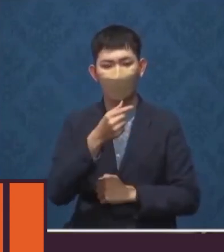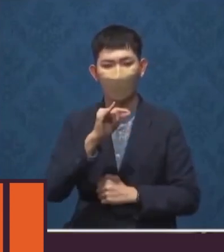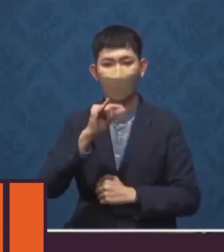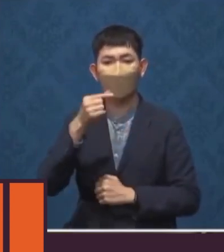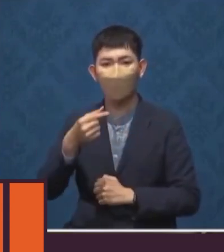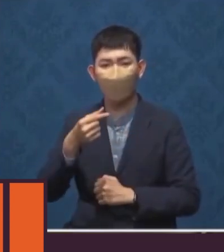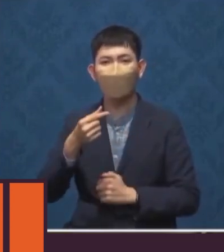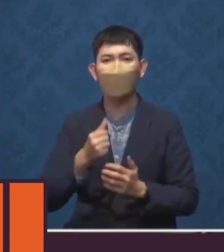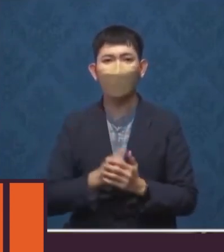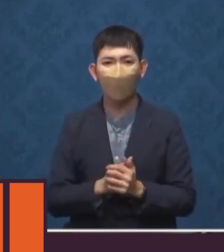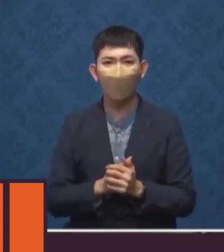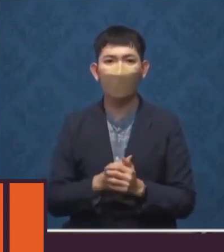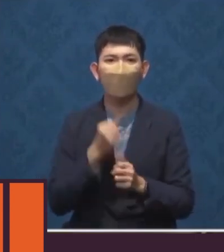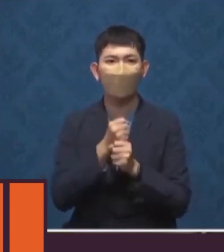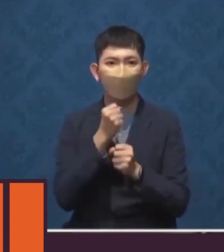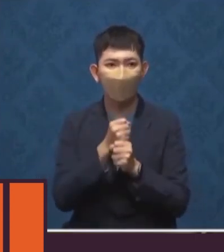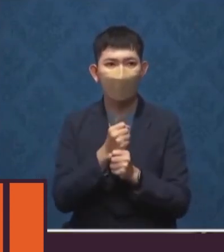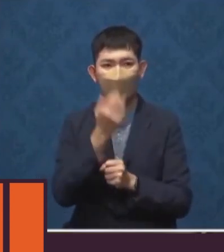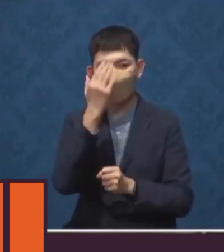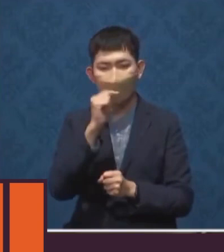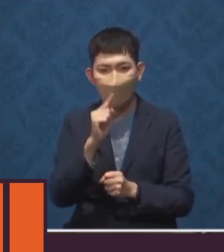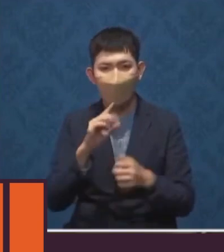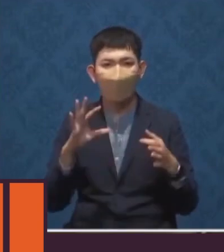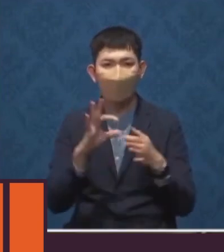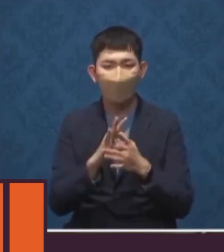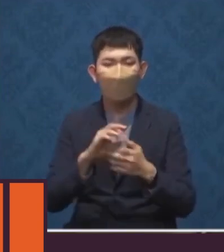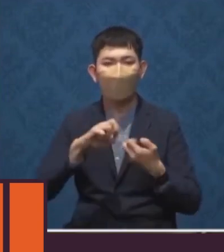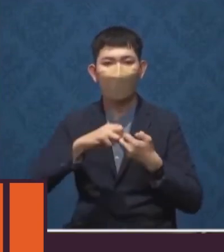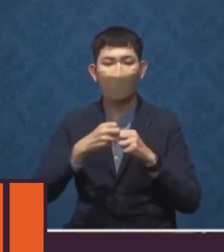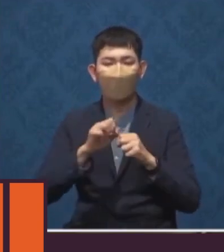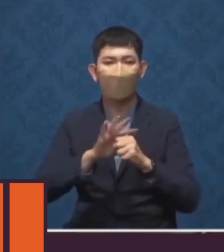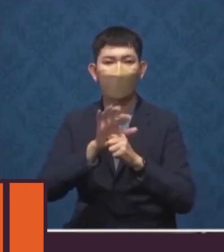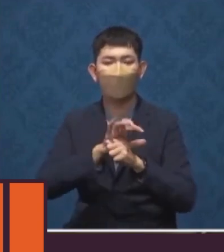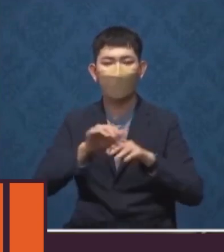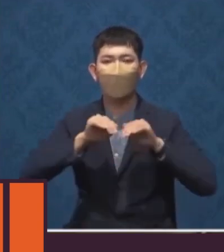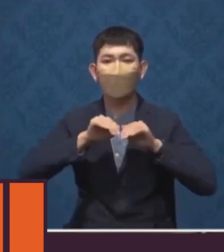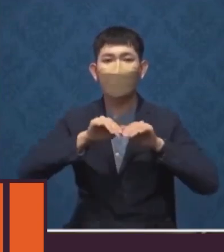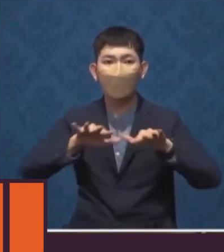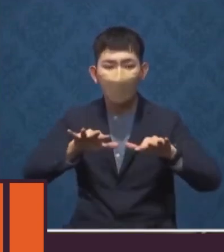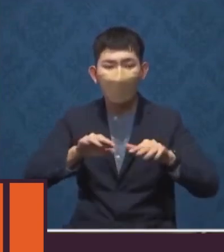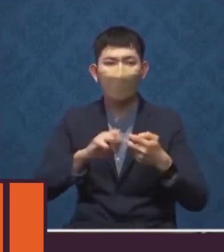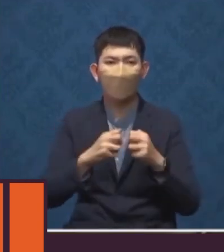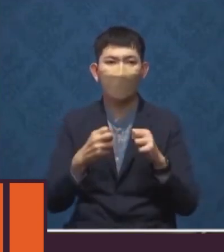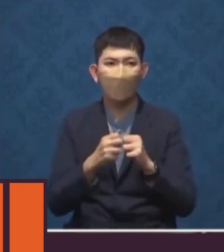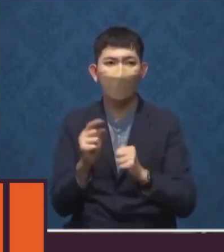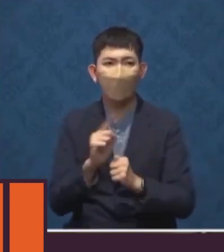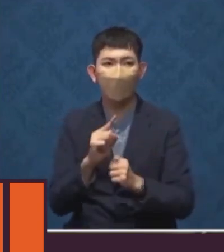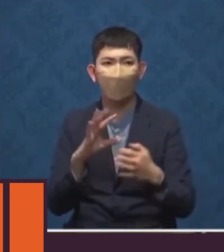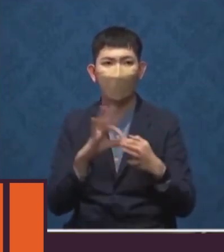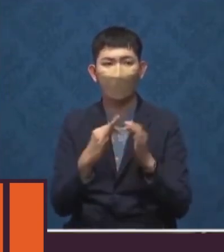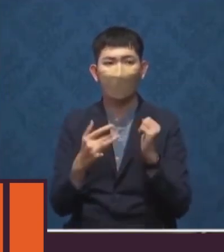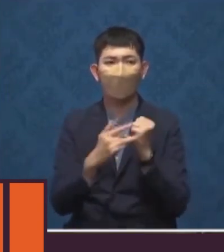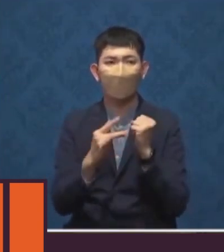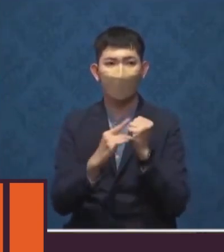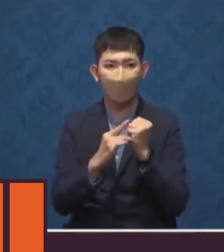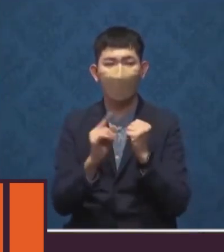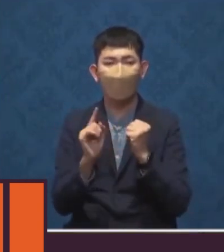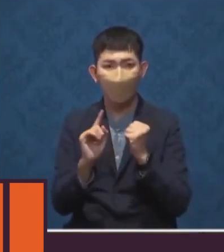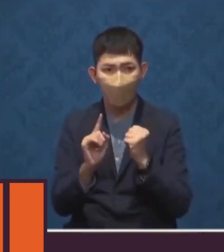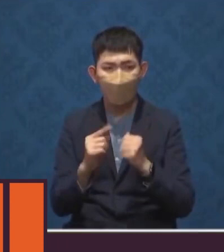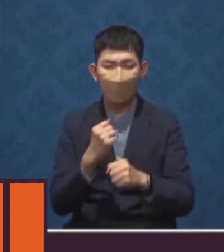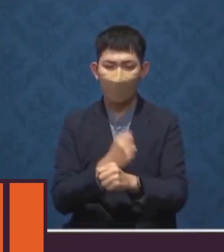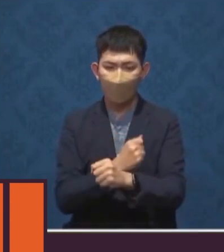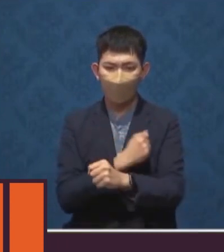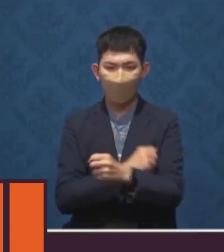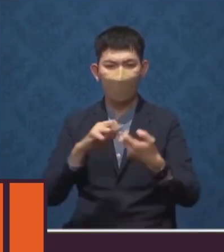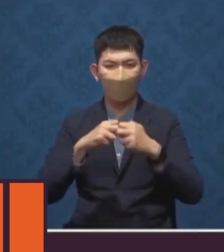เกิดขมาเ้จากว่าช่งการแลระบาทของโวิดและประกอบกัความเกาหนาธ fertilityแลงงานต้เฉยง